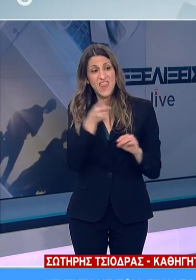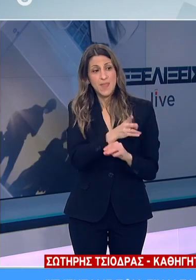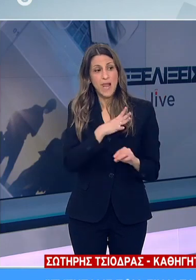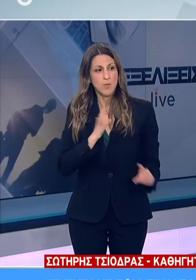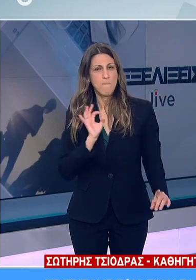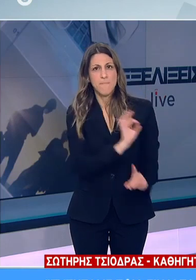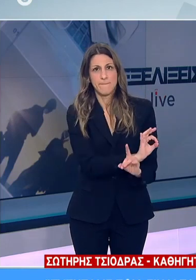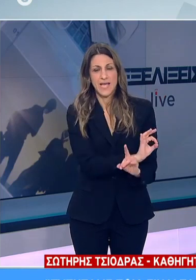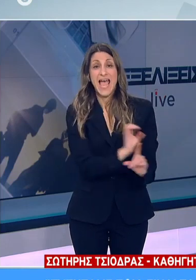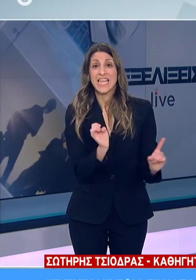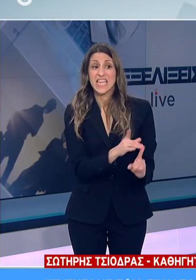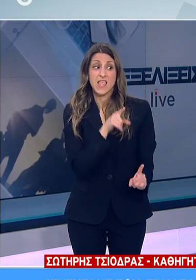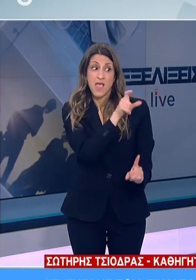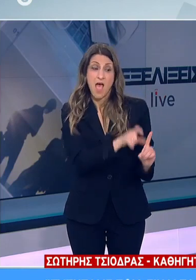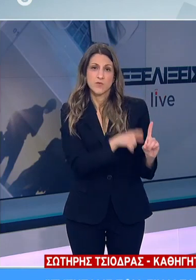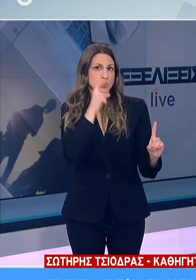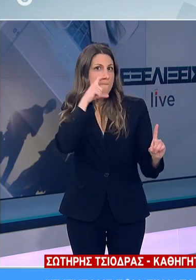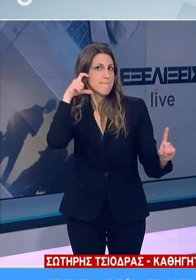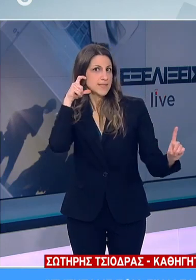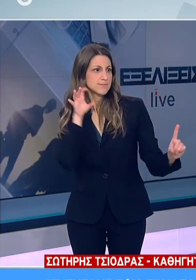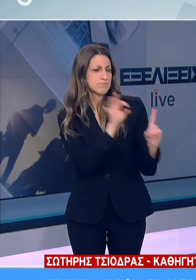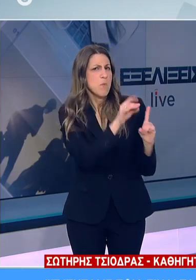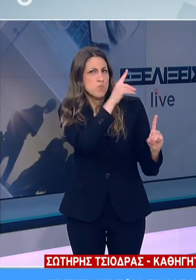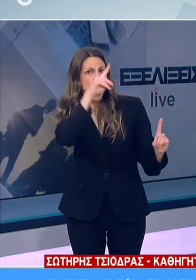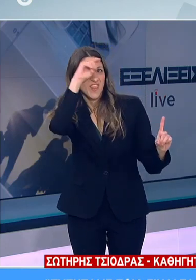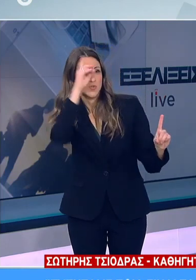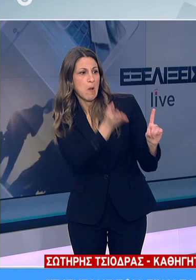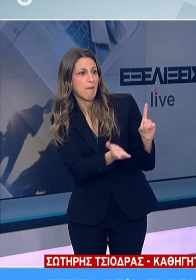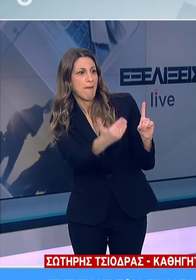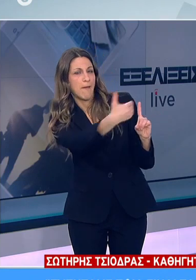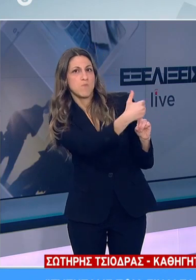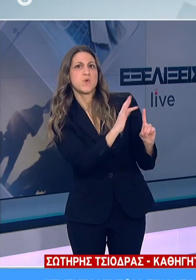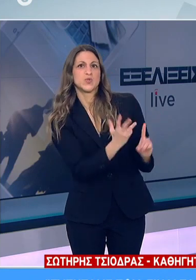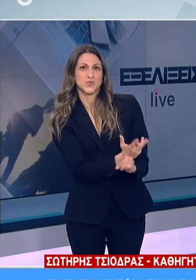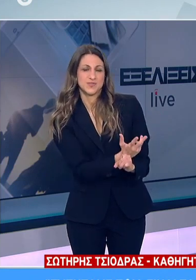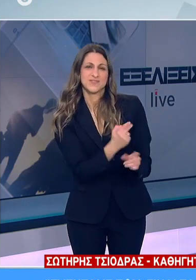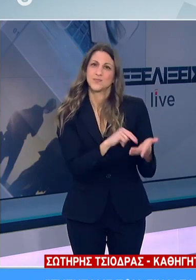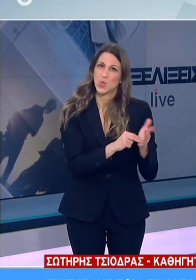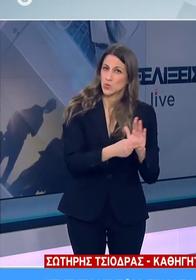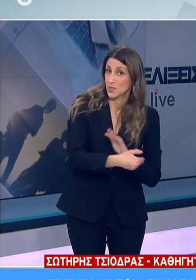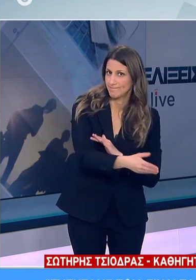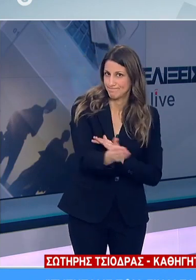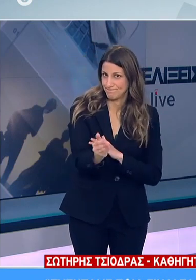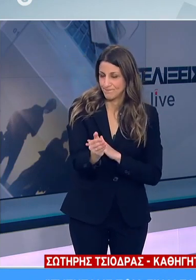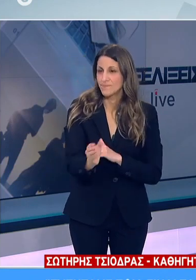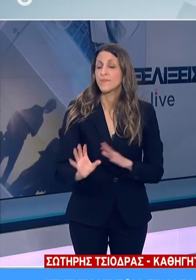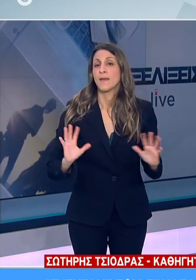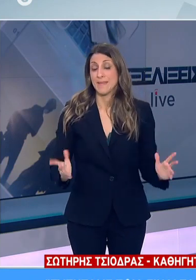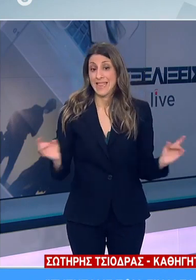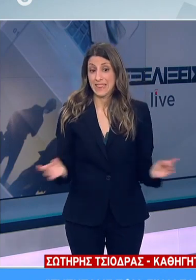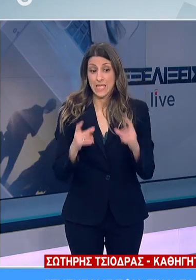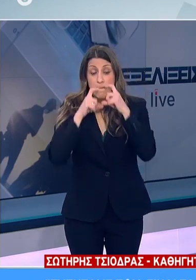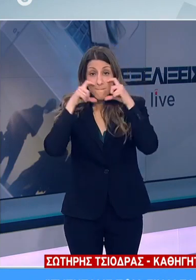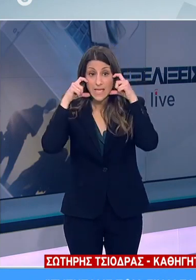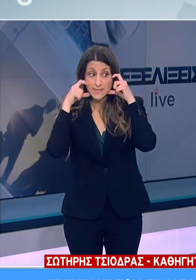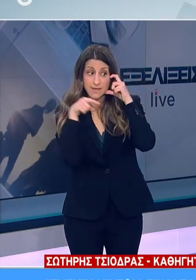τον ιό, όσο δυνατόν λιγότερες ευκαιρίες σε αυτό τον ιό να μεταδοθεί. Αλλά και εκεί θα πρέπει να γίνει με πολύ προσοχή. Έτσι, οι ψευδέσεις ασφάλειας μιας μάσκας,